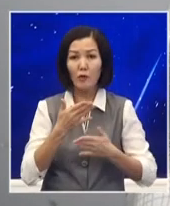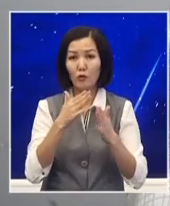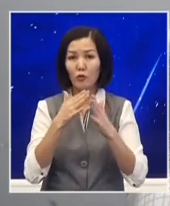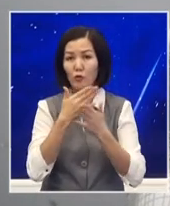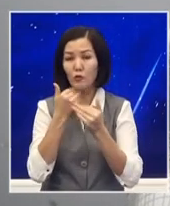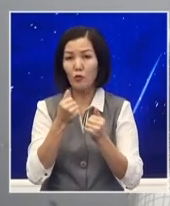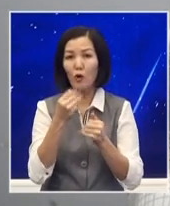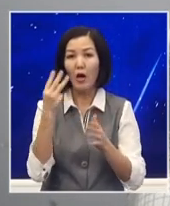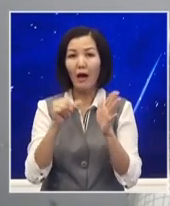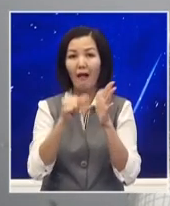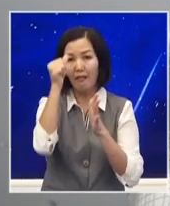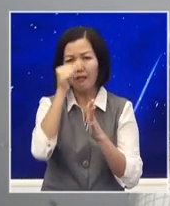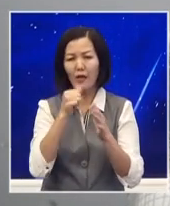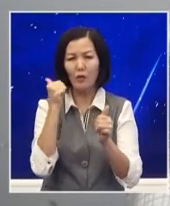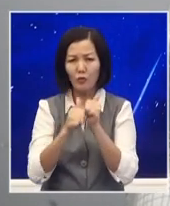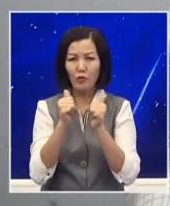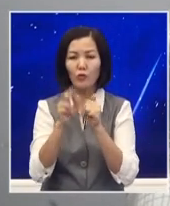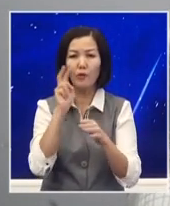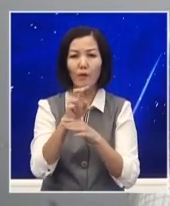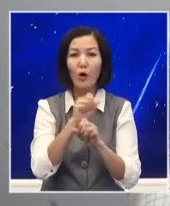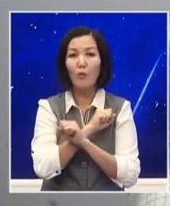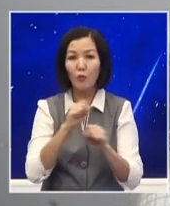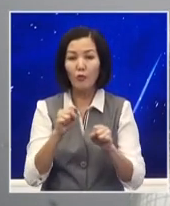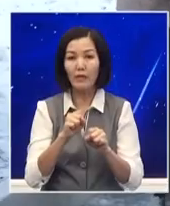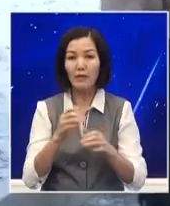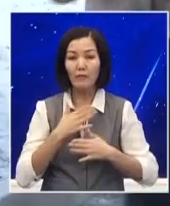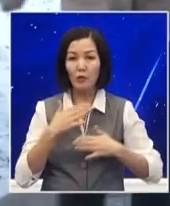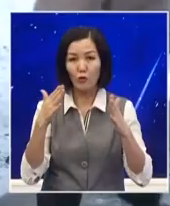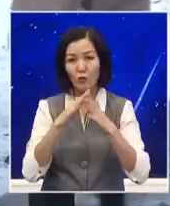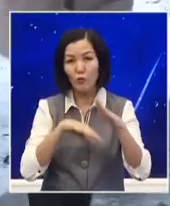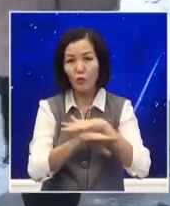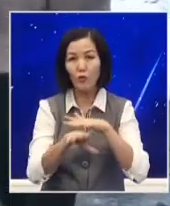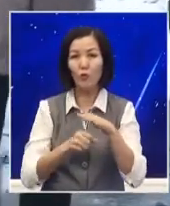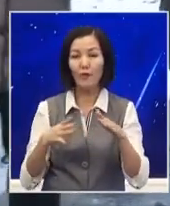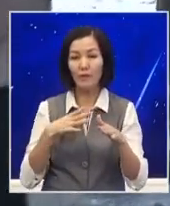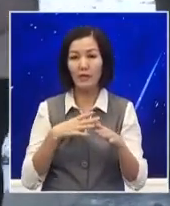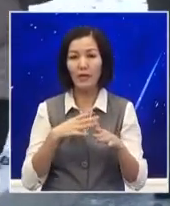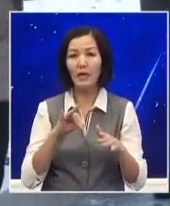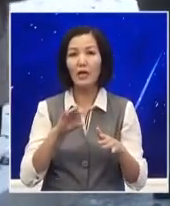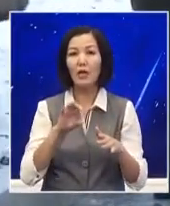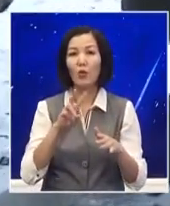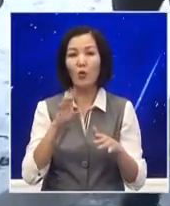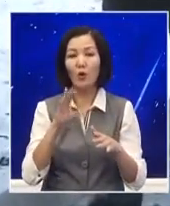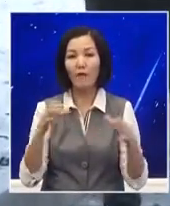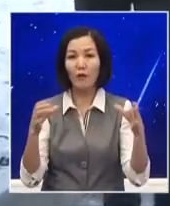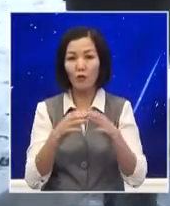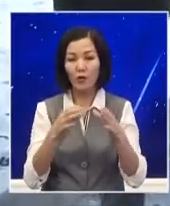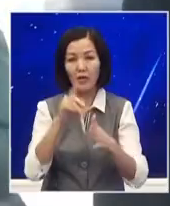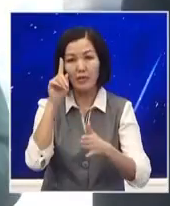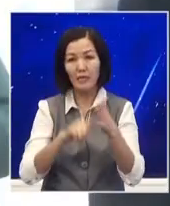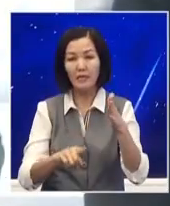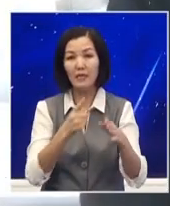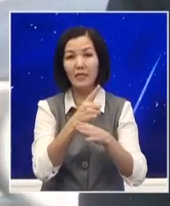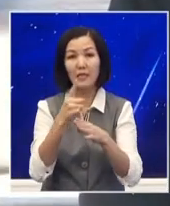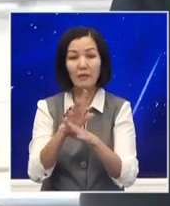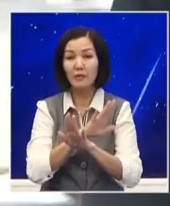жыл осылай жүрді. Мен жоқ дегеннен кейін тонап кетті. Жалпы Қазақстанда Иегова куәгерлері діни бірлестіктеріне тыйым